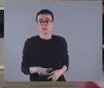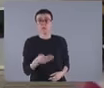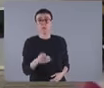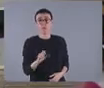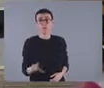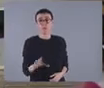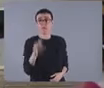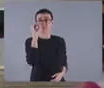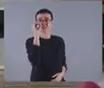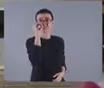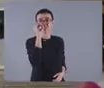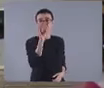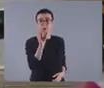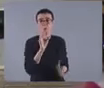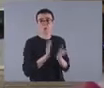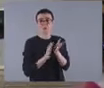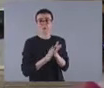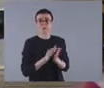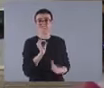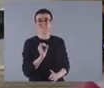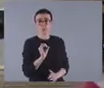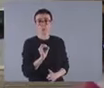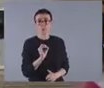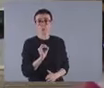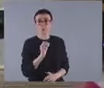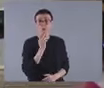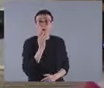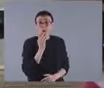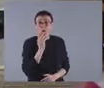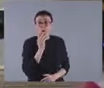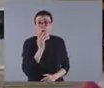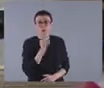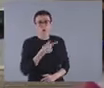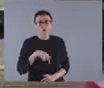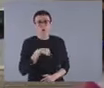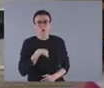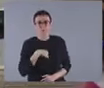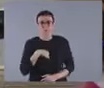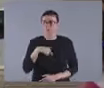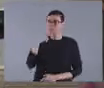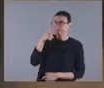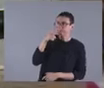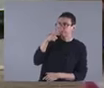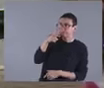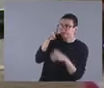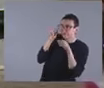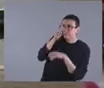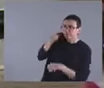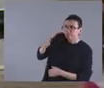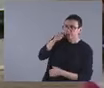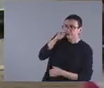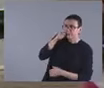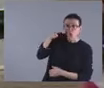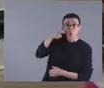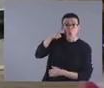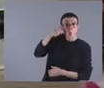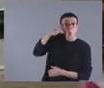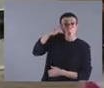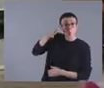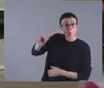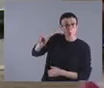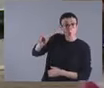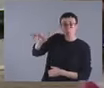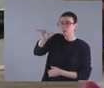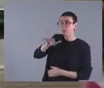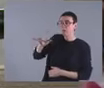la MEL sera bien inspiré de prendre exemple sur le grand lon nos collègues du Grand lon plus précisément le syndicat des